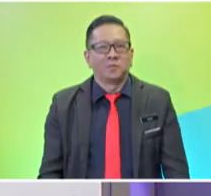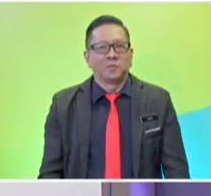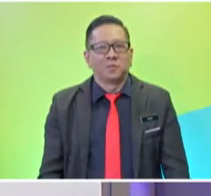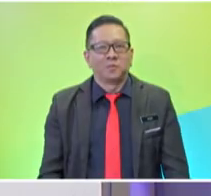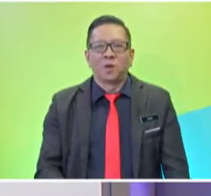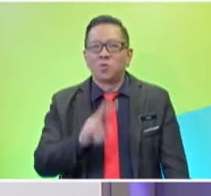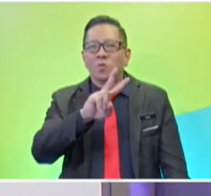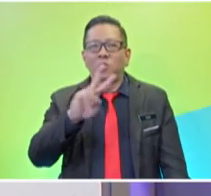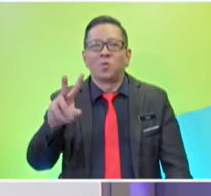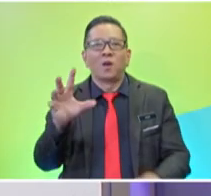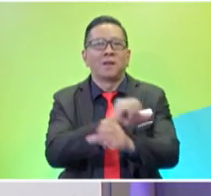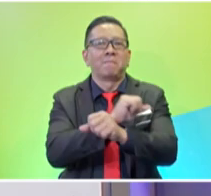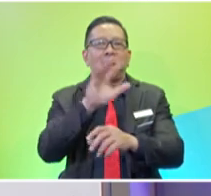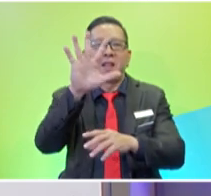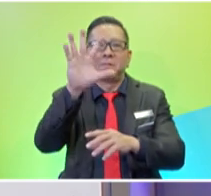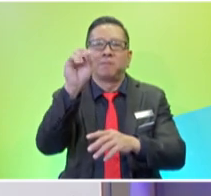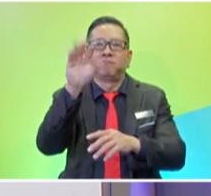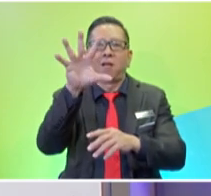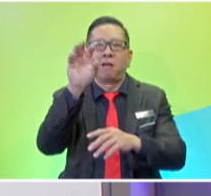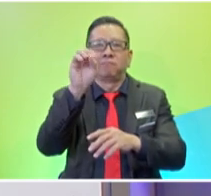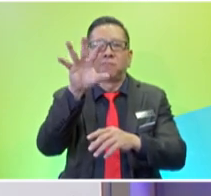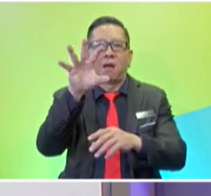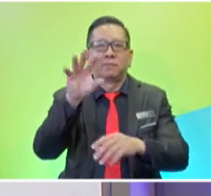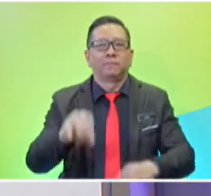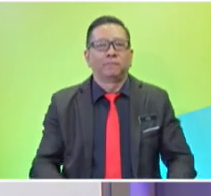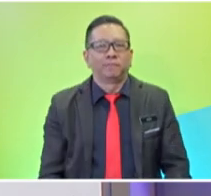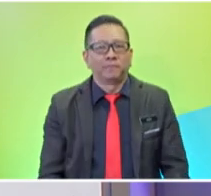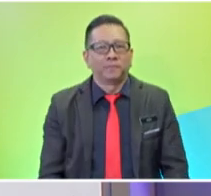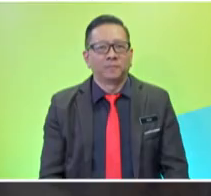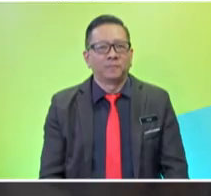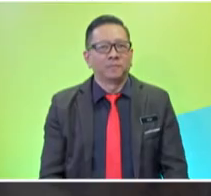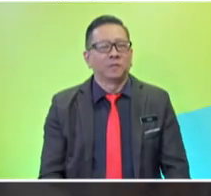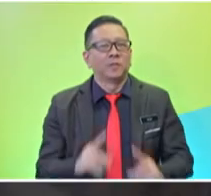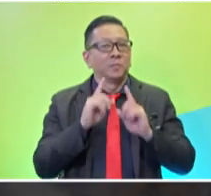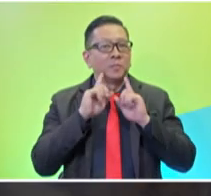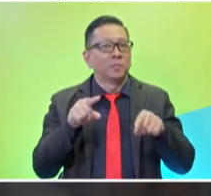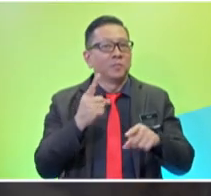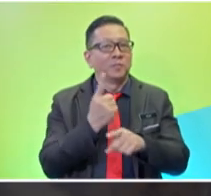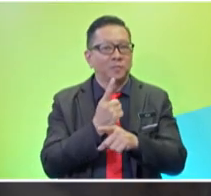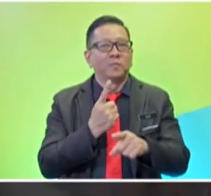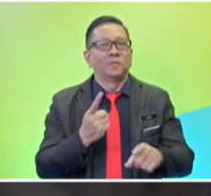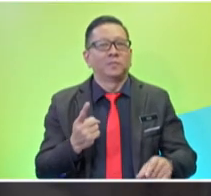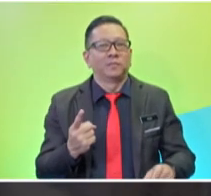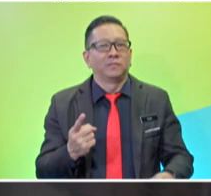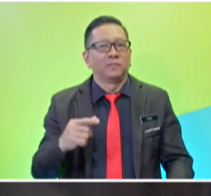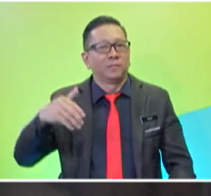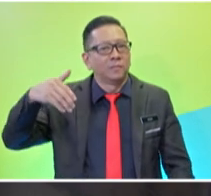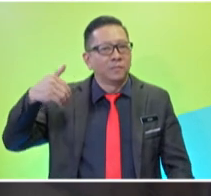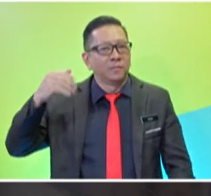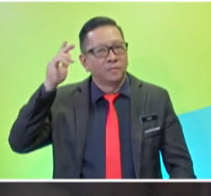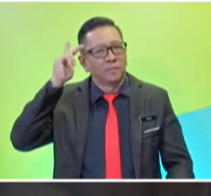akan mendapat 5 bintang oke sebab Kedua mereka dapat menjawab soalnya dengan tepat Oke sebelum itu saya naikin